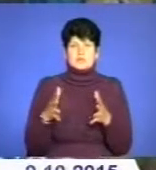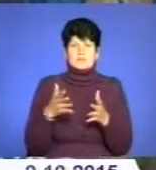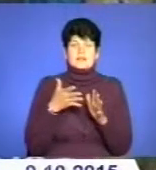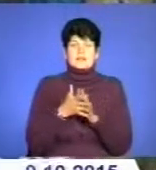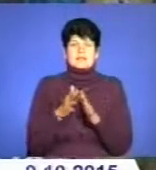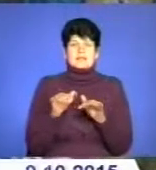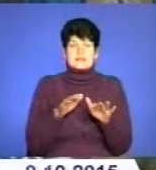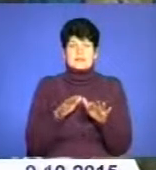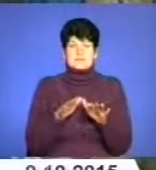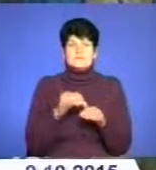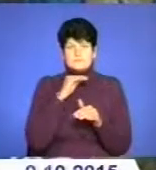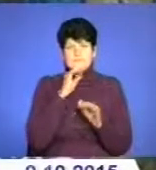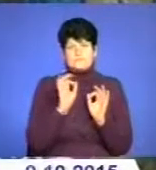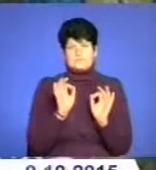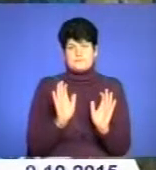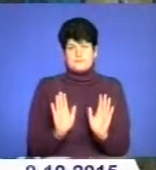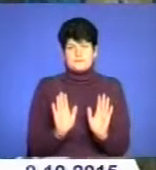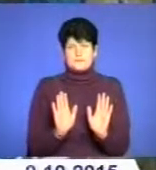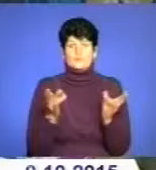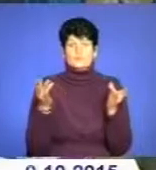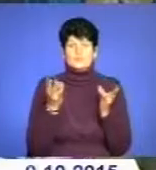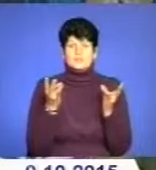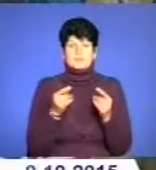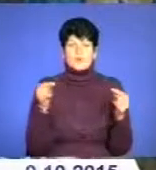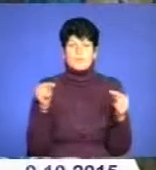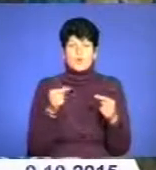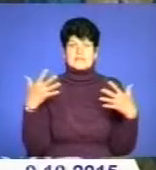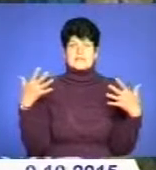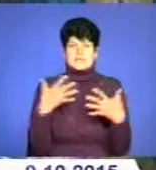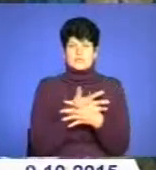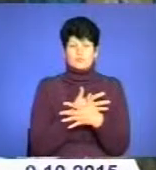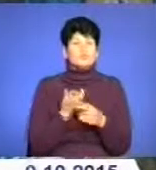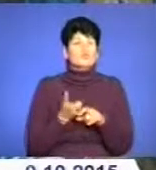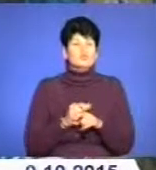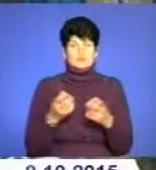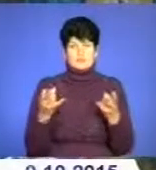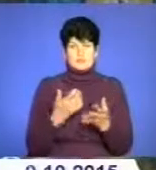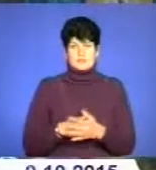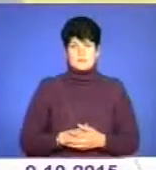в такій відносно достатній кількості. Потрібні протизастудні препарати, дуже потрібні.